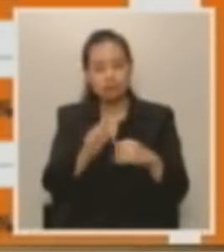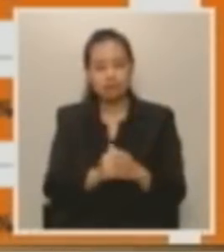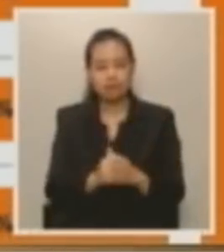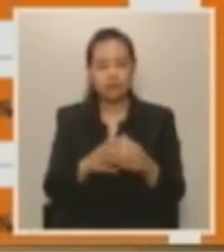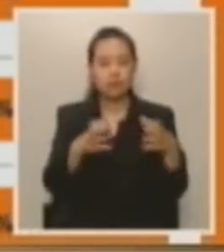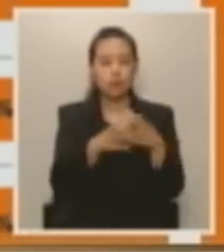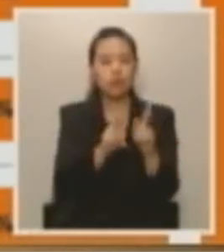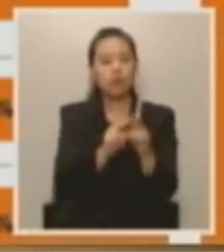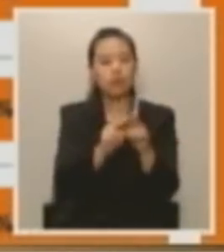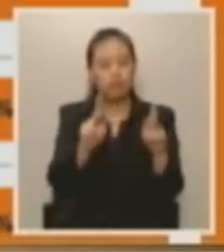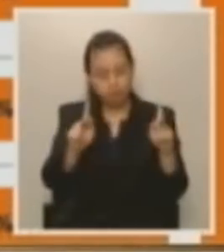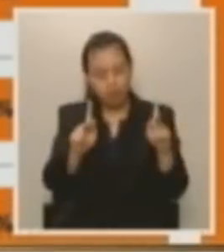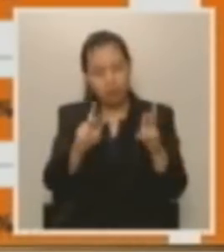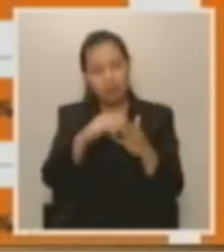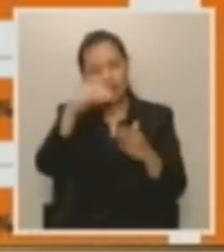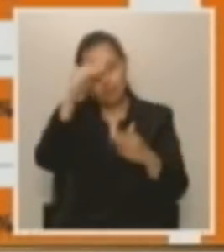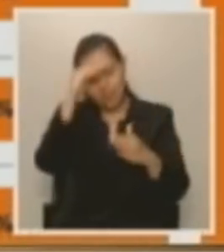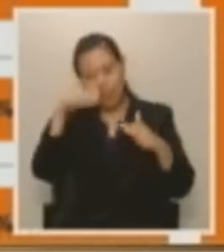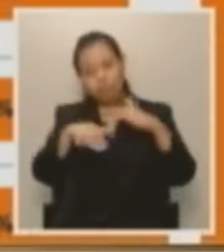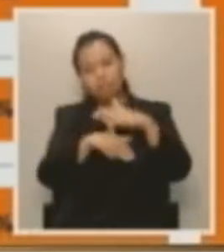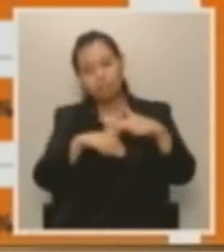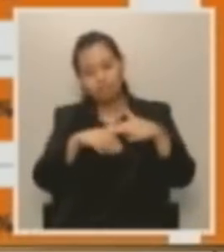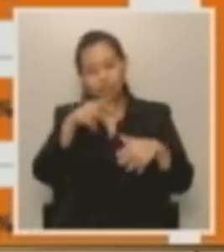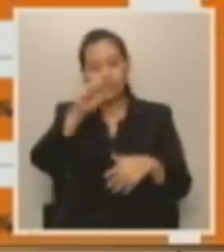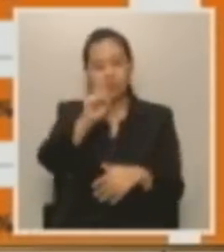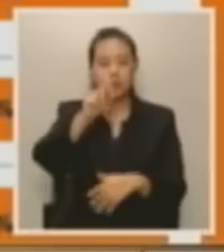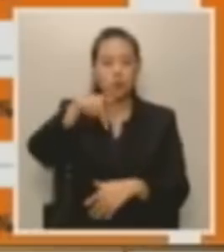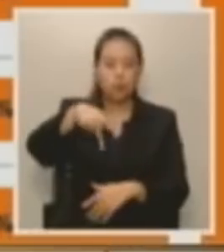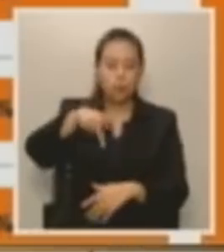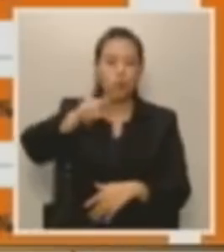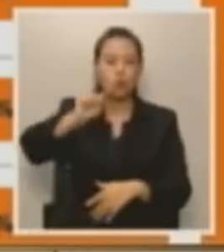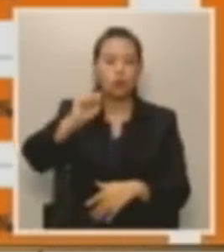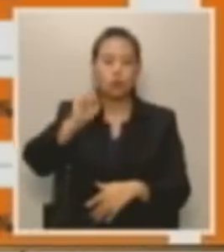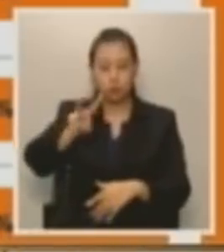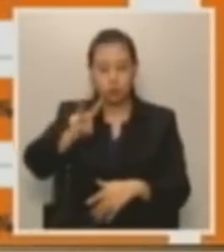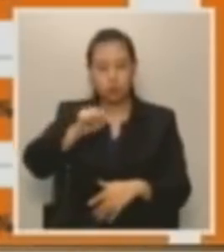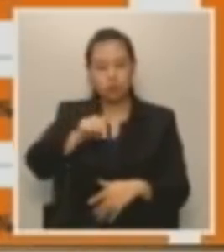การศึกษาขั้นพื้นฐานโดนปรับลดไป